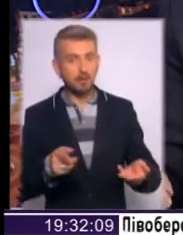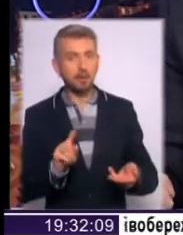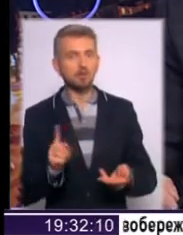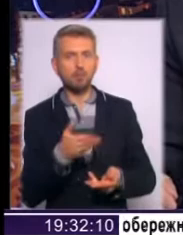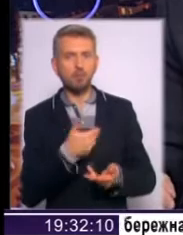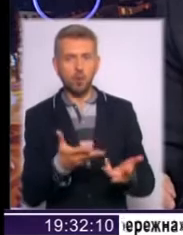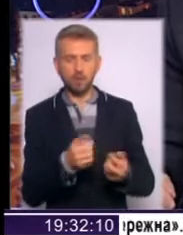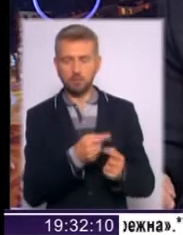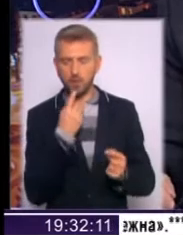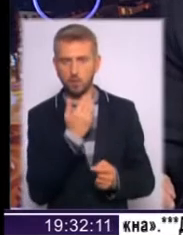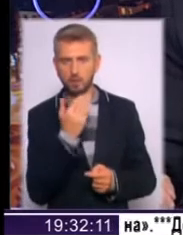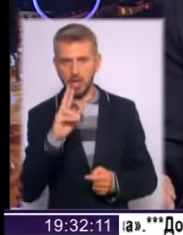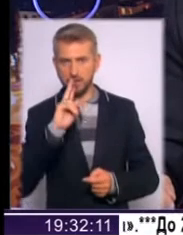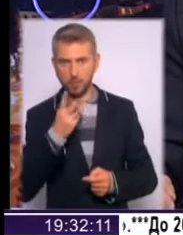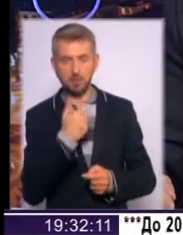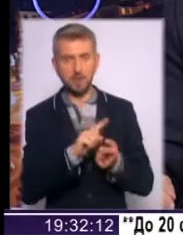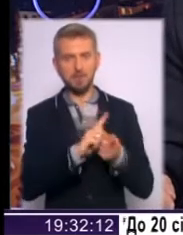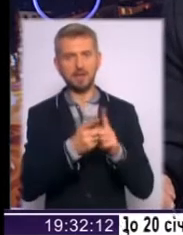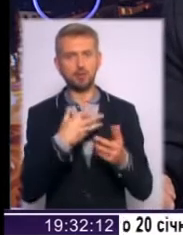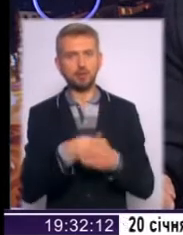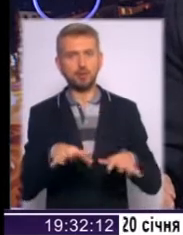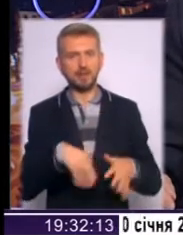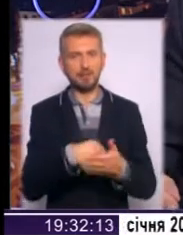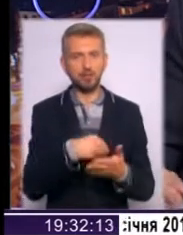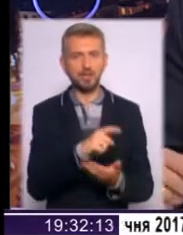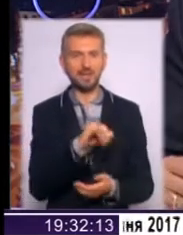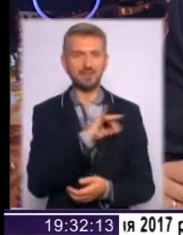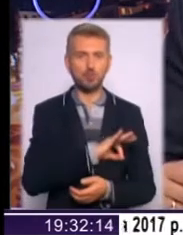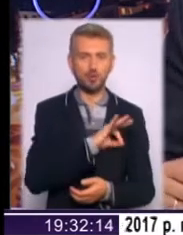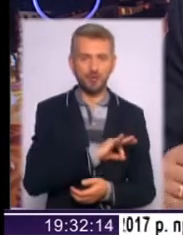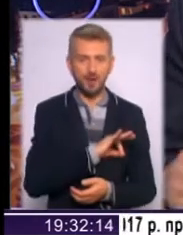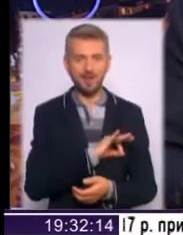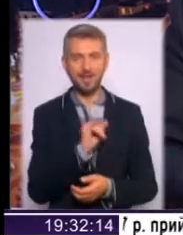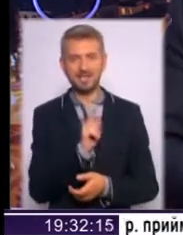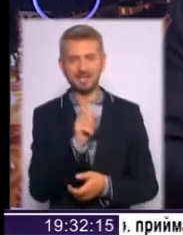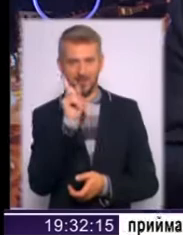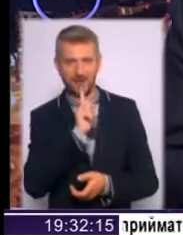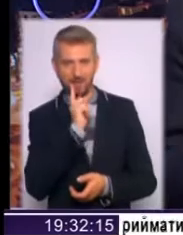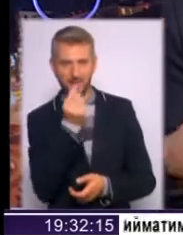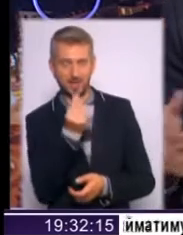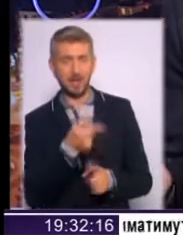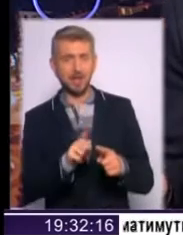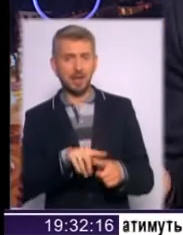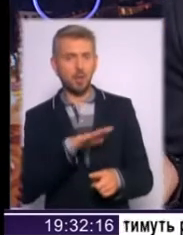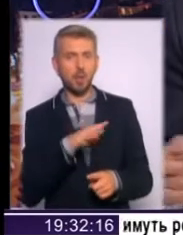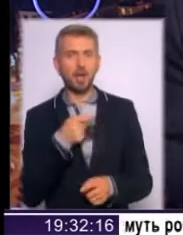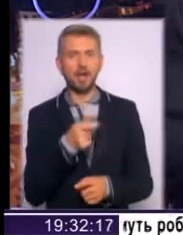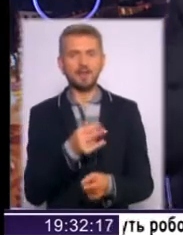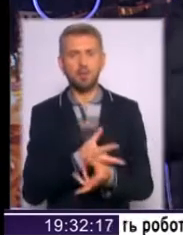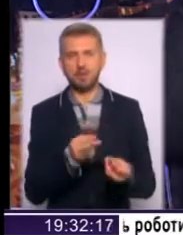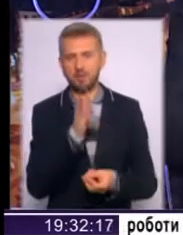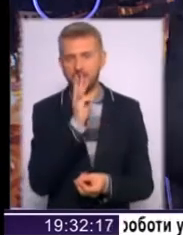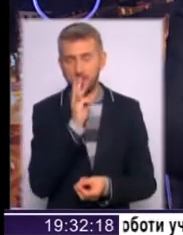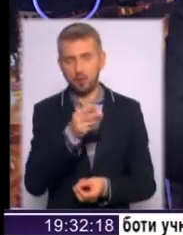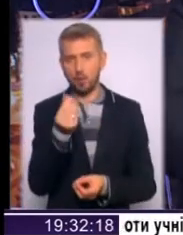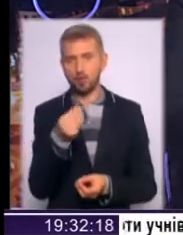за останні 2 роки, ми перетворили свої місцеві бюджети із споживання, із транзитів. Угу. Фактично, коли це були каси по виплаті зарплати. Кошти з